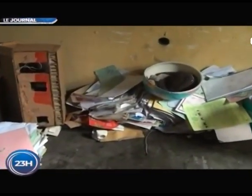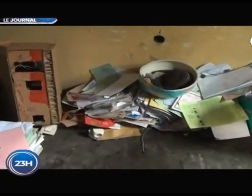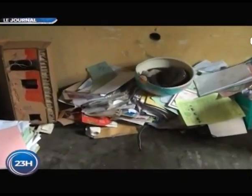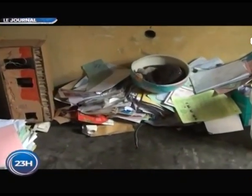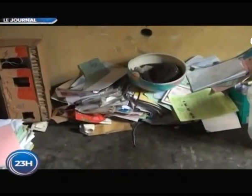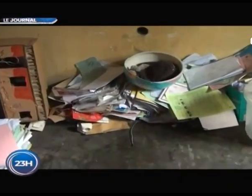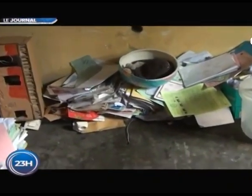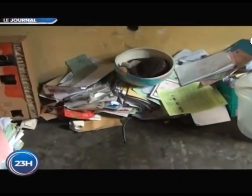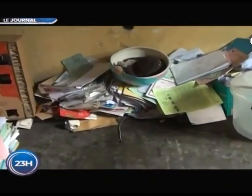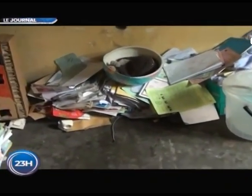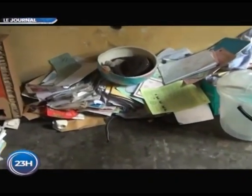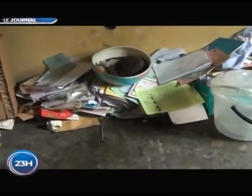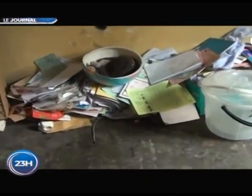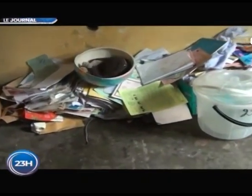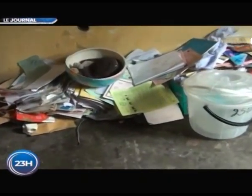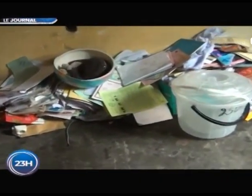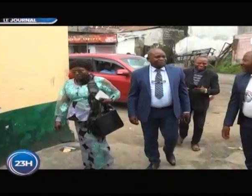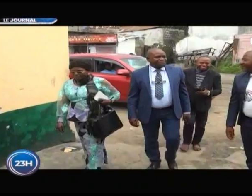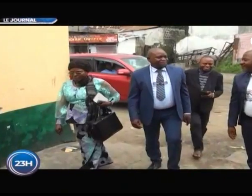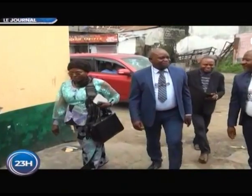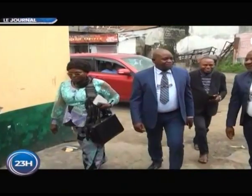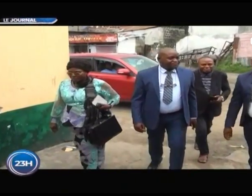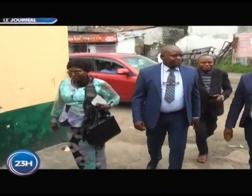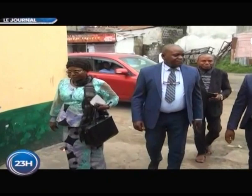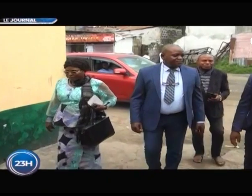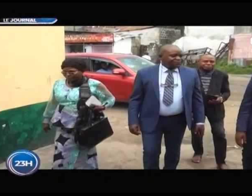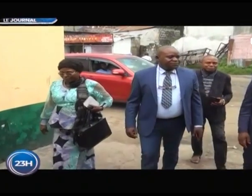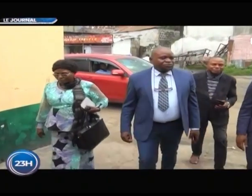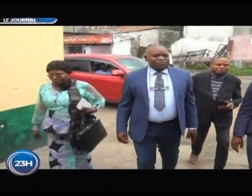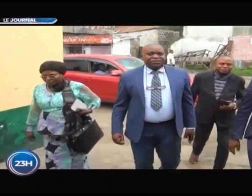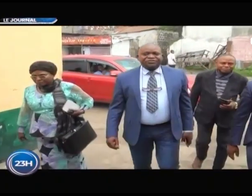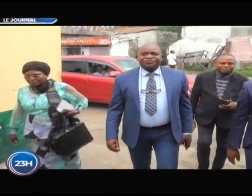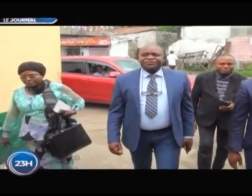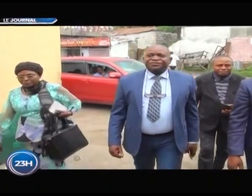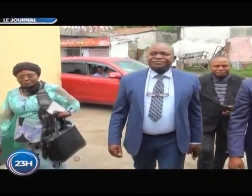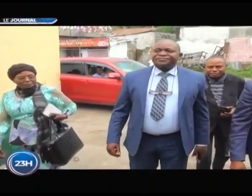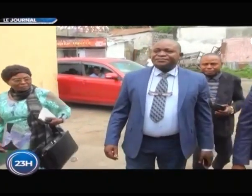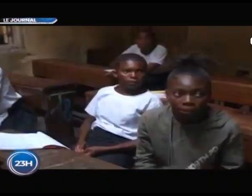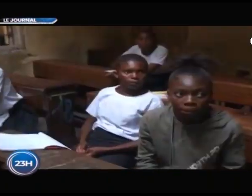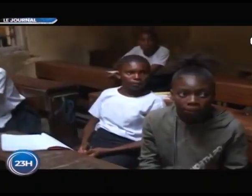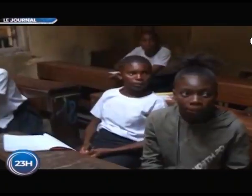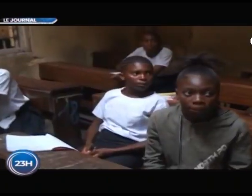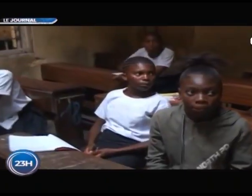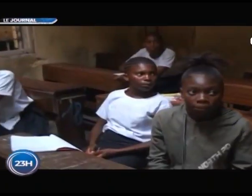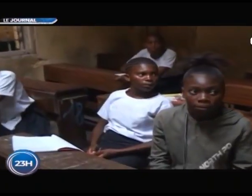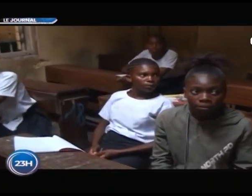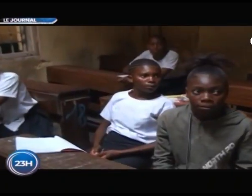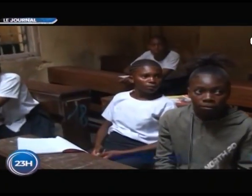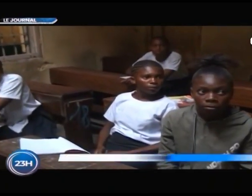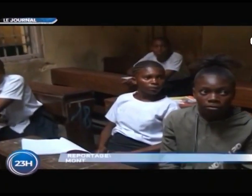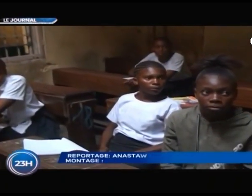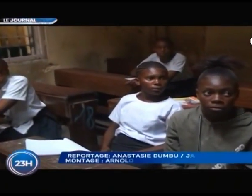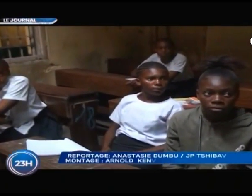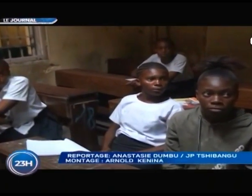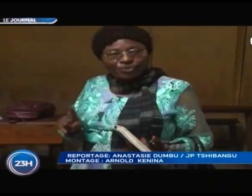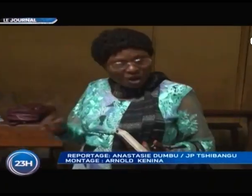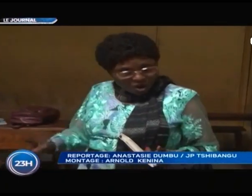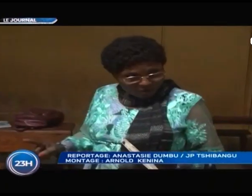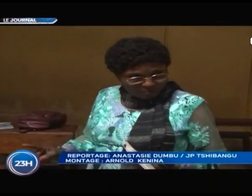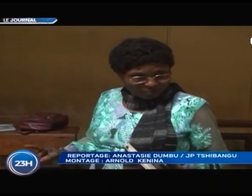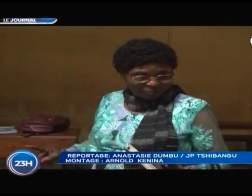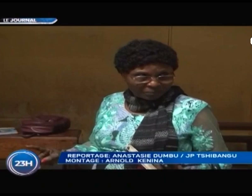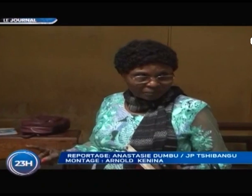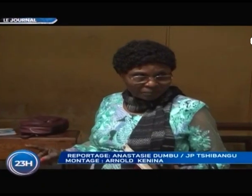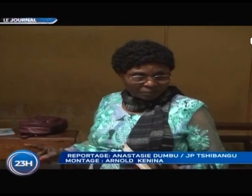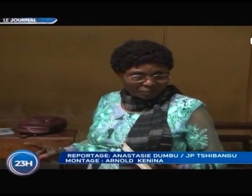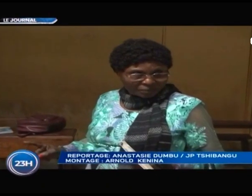autorités de les pester cette descente de ce jeudi 17 novembre a permis au prophètes et à l'IPP de faire un constat